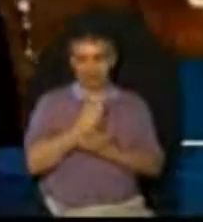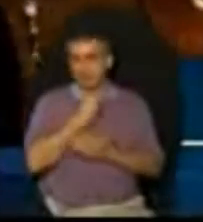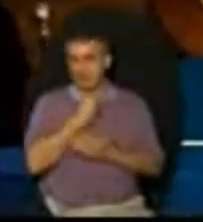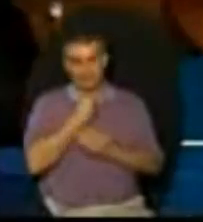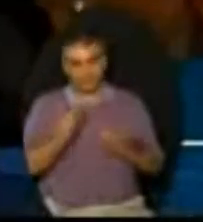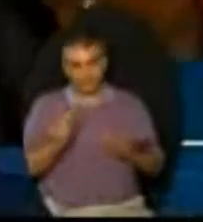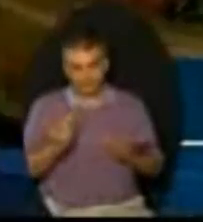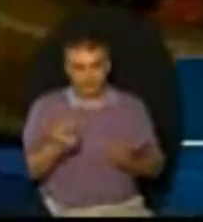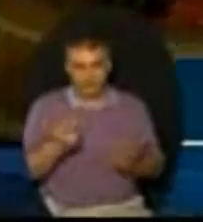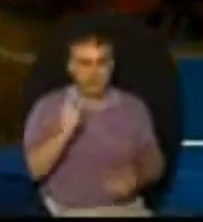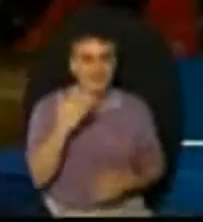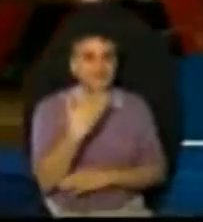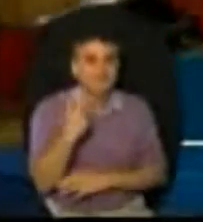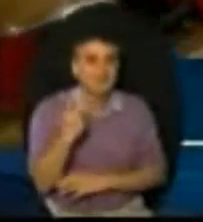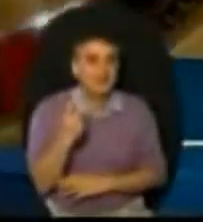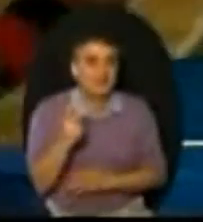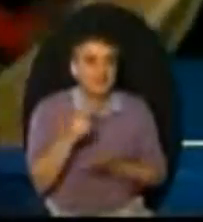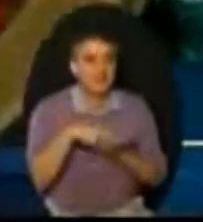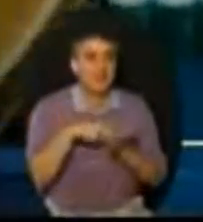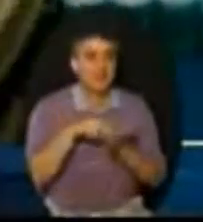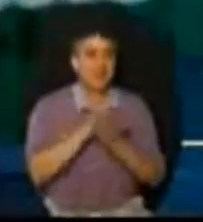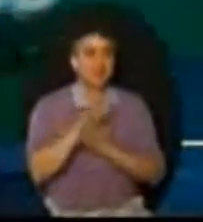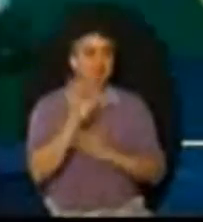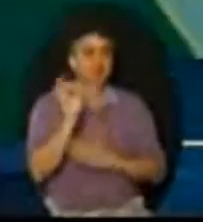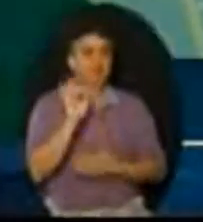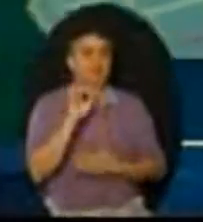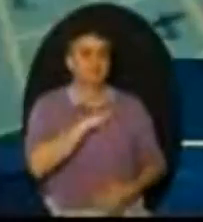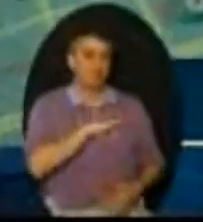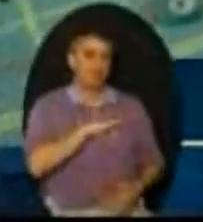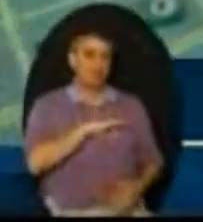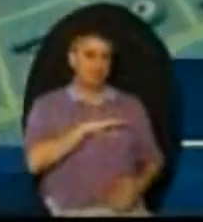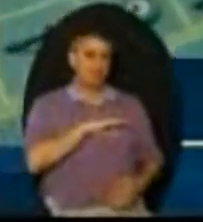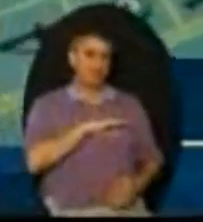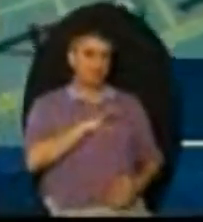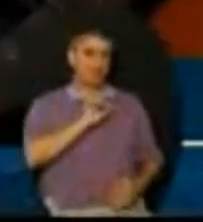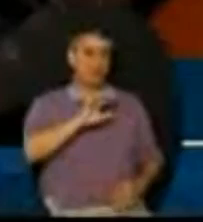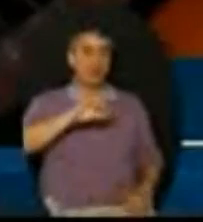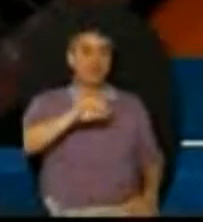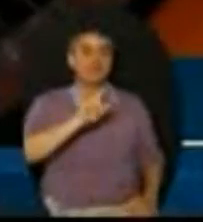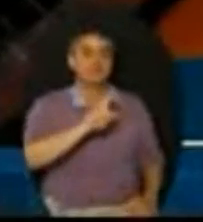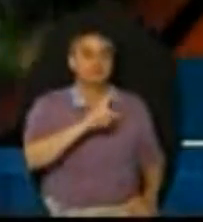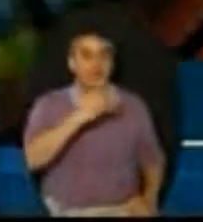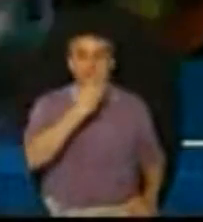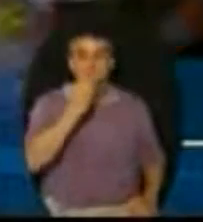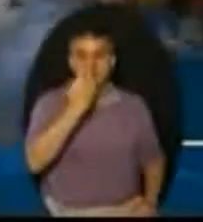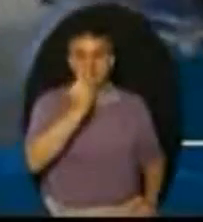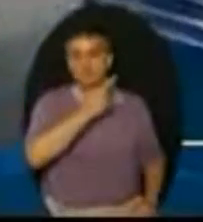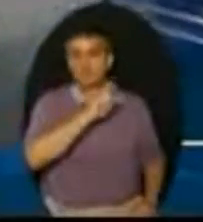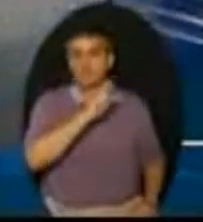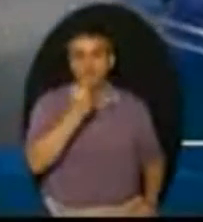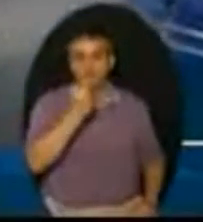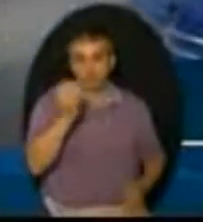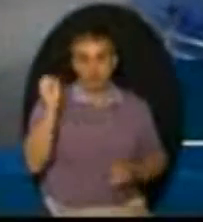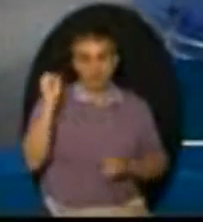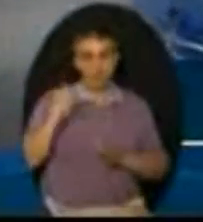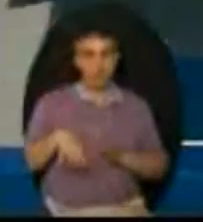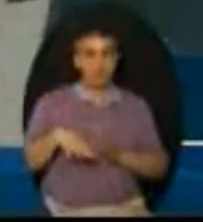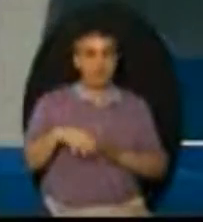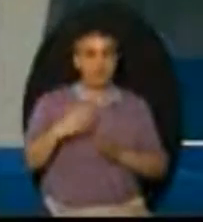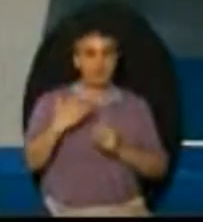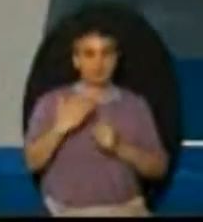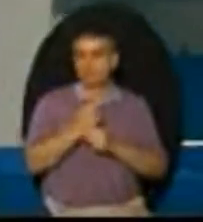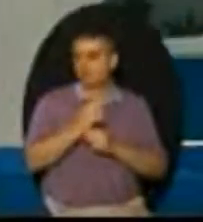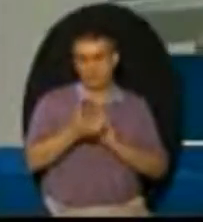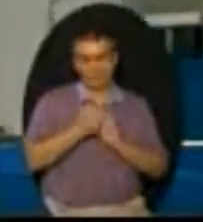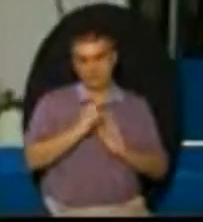משנה. בכל מקרה, המדינה תמסה כ-15% מהרווחים הללו של הקזינו. 450 מיליון שקל ייכנסו לקופת המדינה, את הזכיות